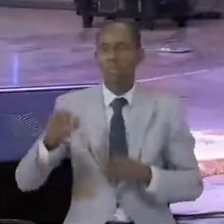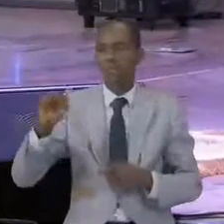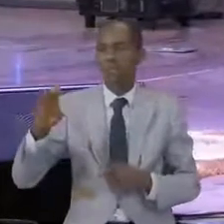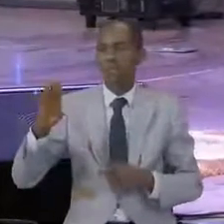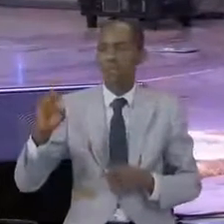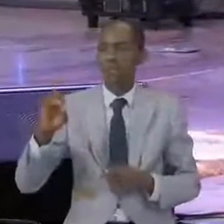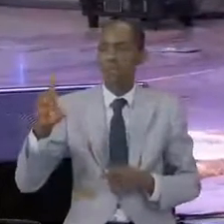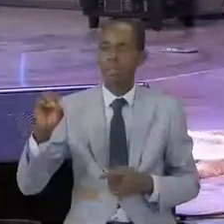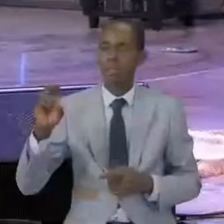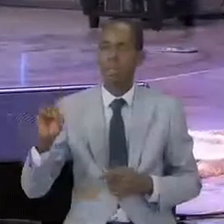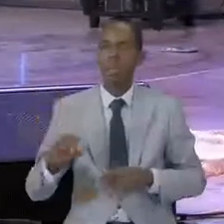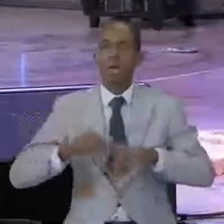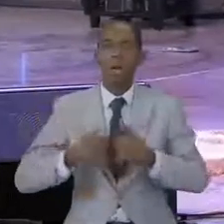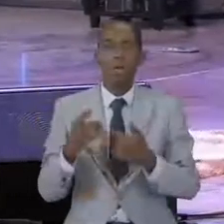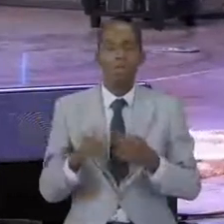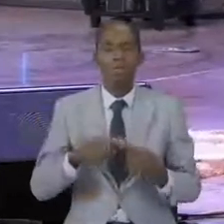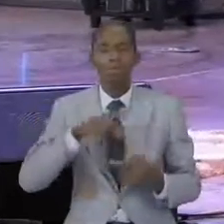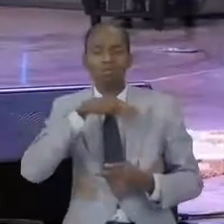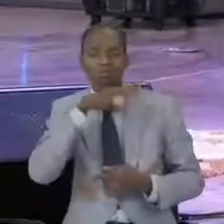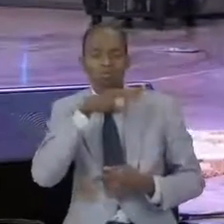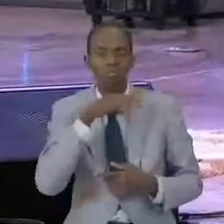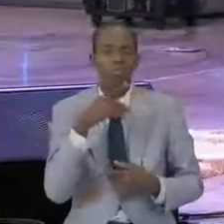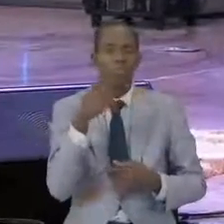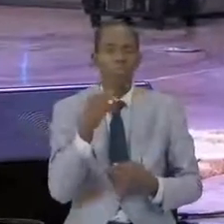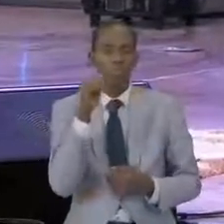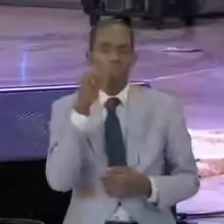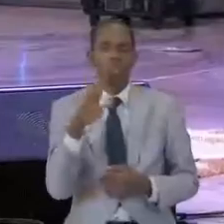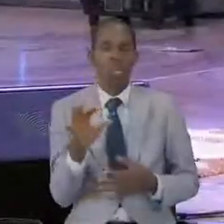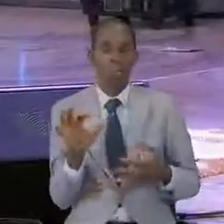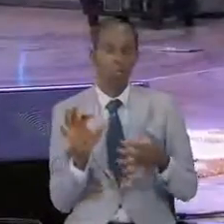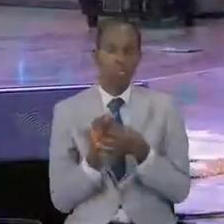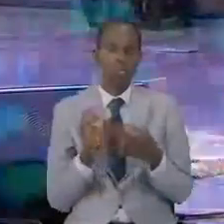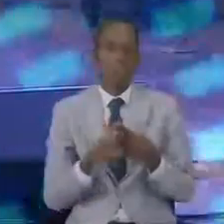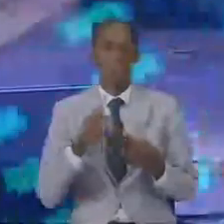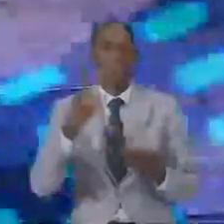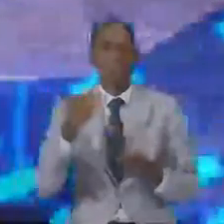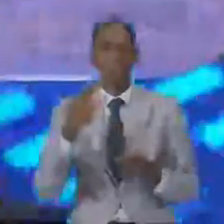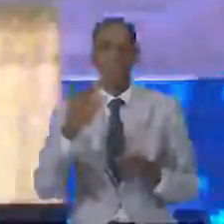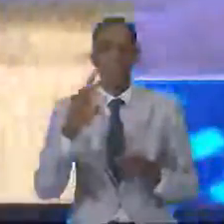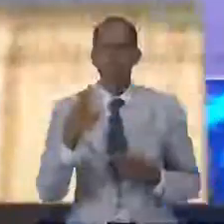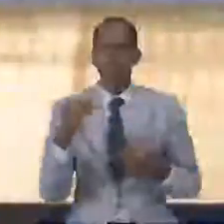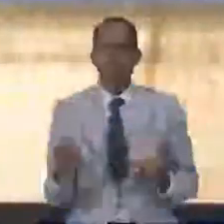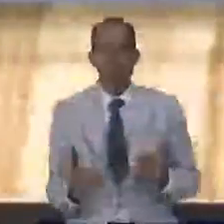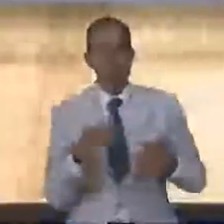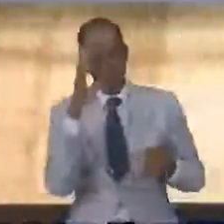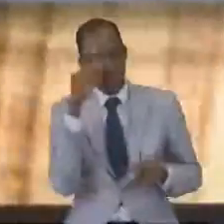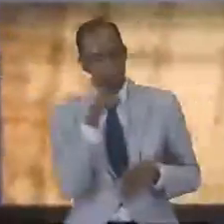souiller les femmes qui sont à rallier à David il était maintenant conseiller à Abdessalam